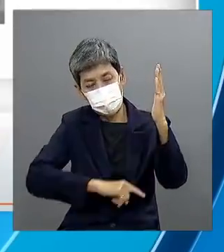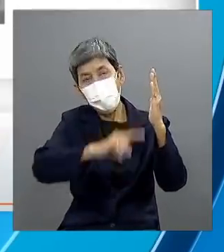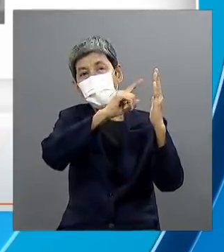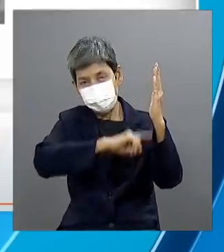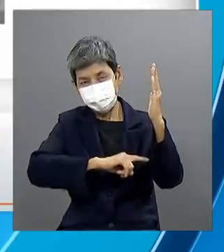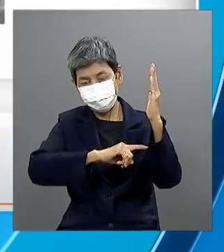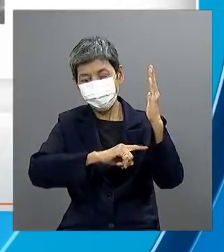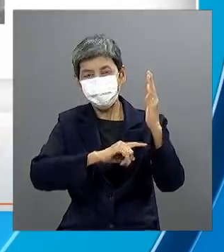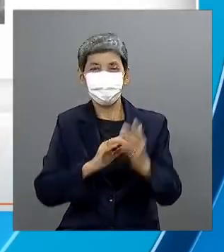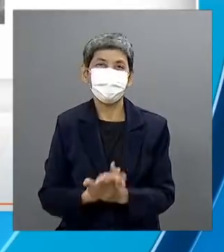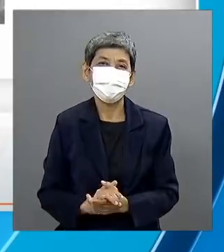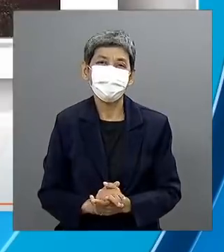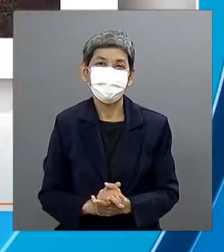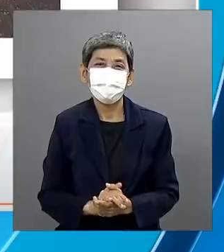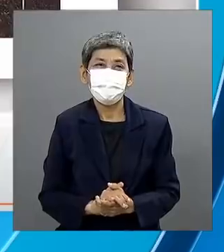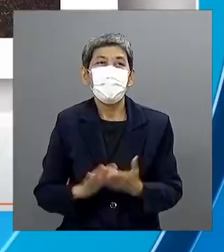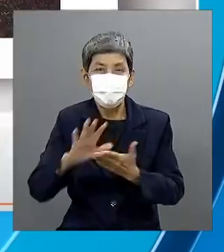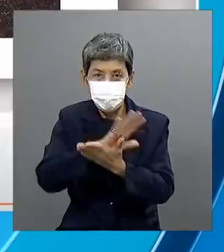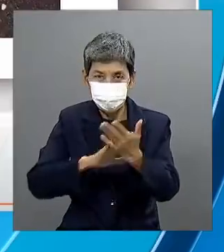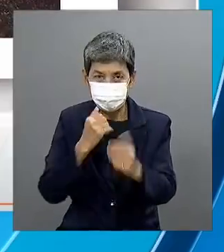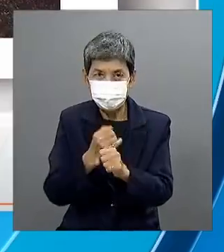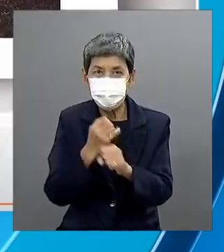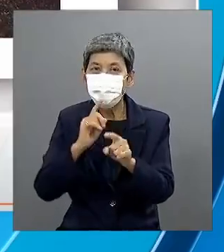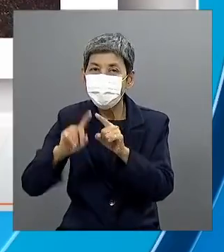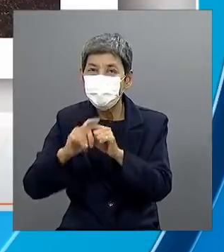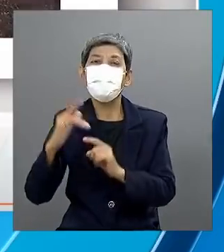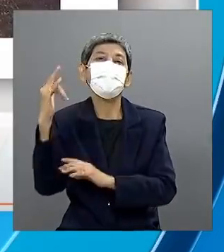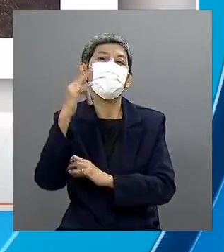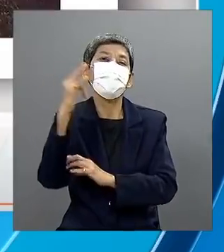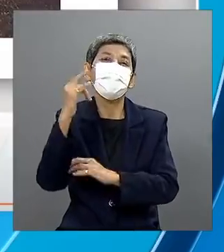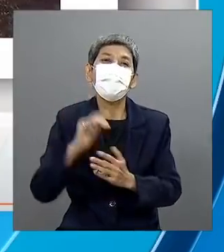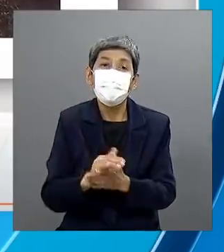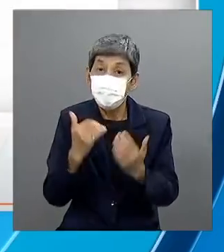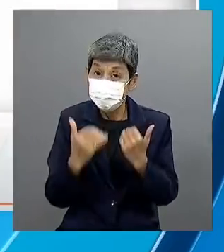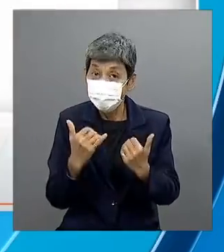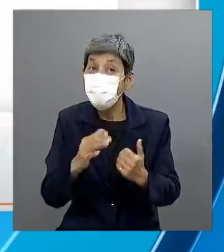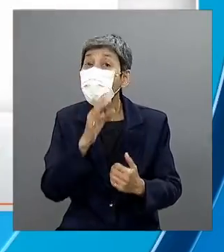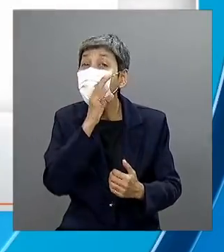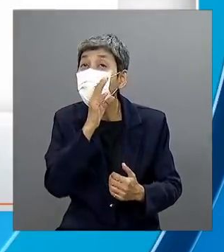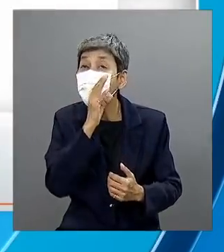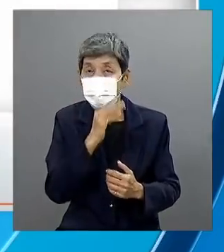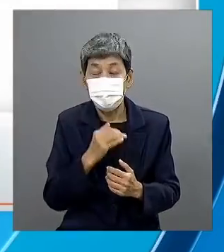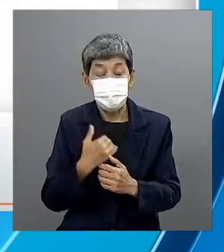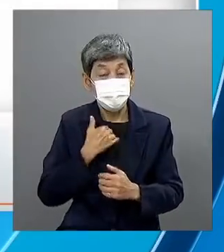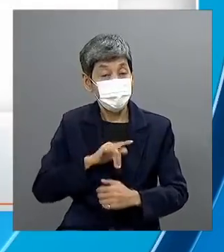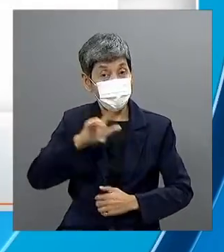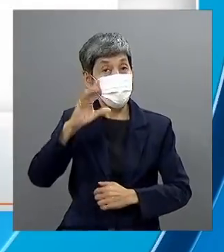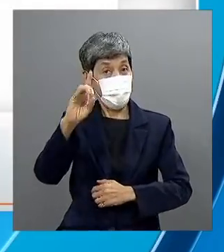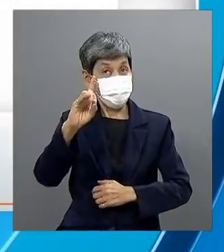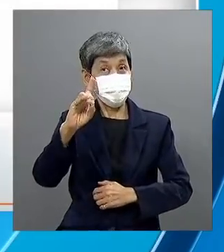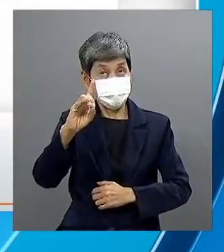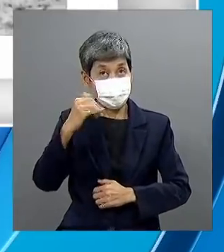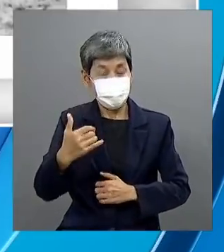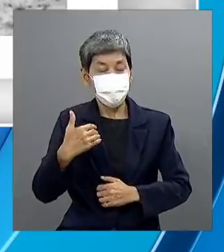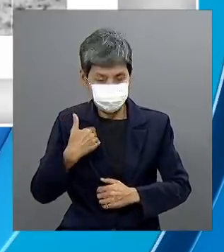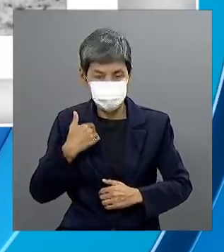ั้ น แล้วก็ต่างประเทศที่ราคาย่อมเยาก็จะอยู่ดอนเมืองเนาะ ตอนนี้ช่วงนี้นะคะถ้าหากว่าใครได้มีโอกาสไปที่สนามบินดอนเมืองนะคะเขามีนิทรรศการ